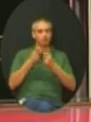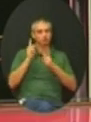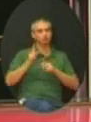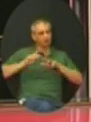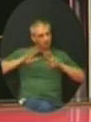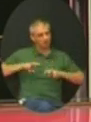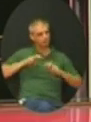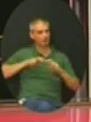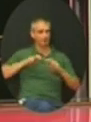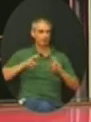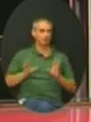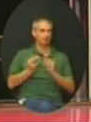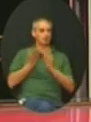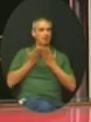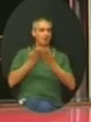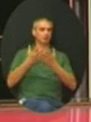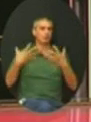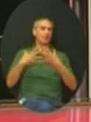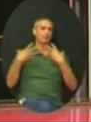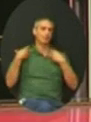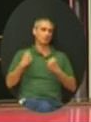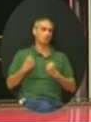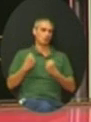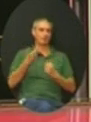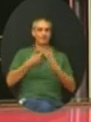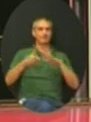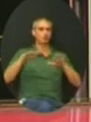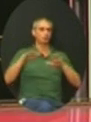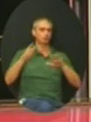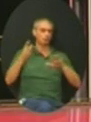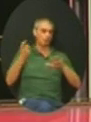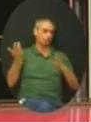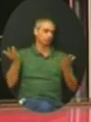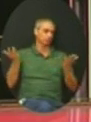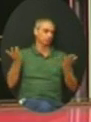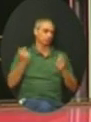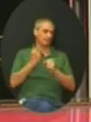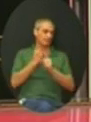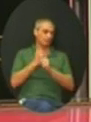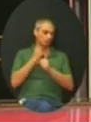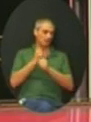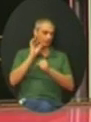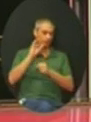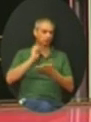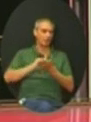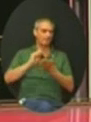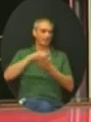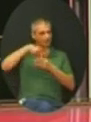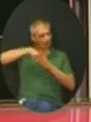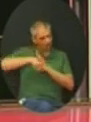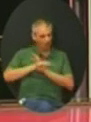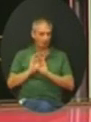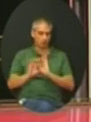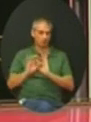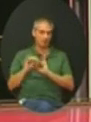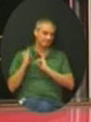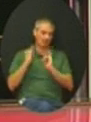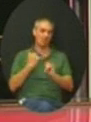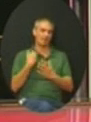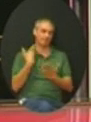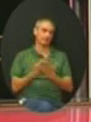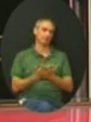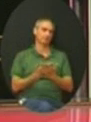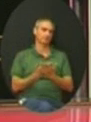לשבת לצידו של הקבינט הביטחוני וראש הממשלה, ולעשות את עבודת המטה המעמיקה, ולהביא את